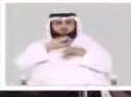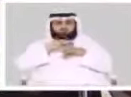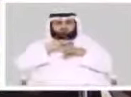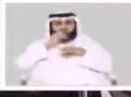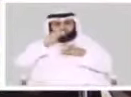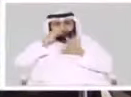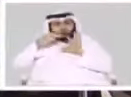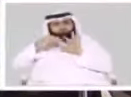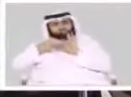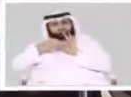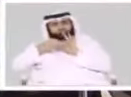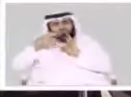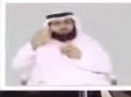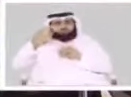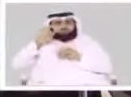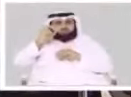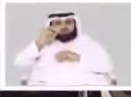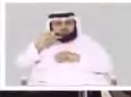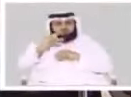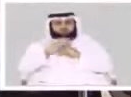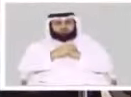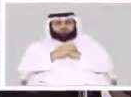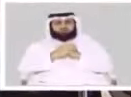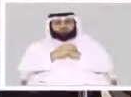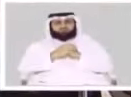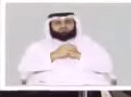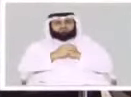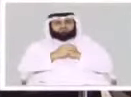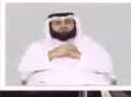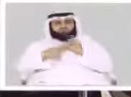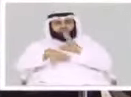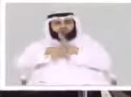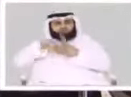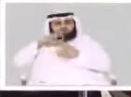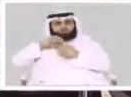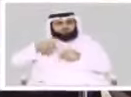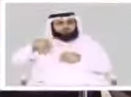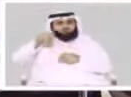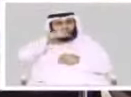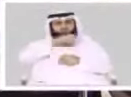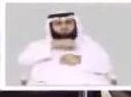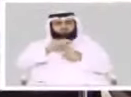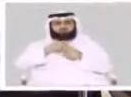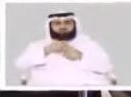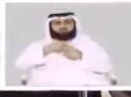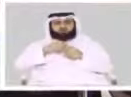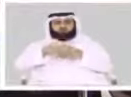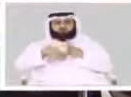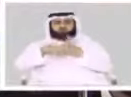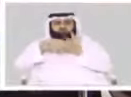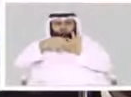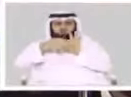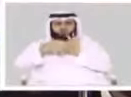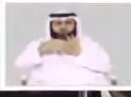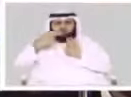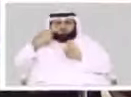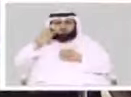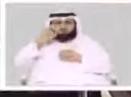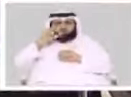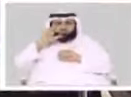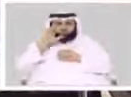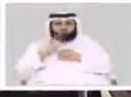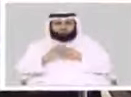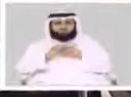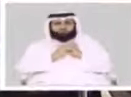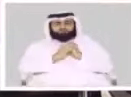عقود ومواثيق، وبينه وبين خلق الله عز وجل عهود ومواثيق. نعم.